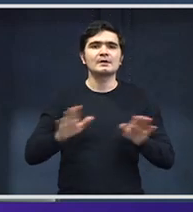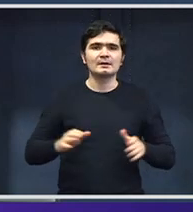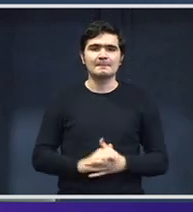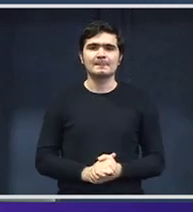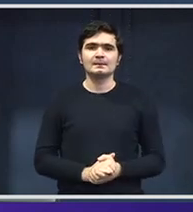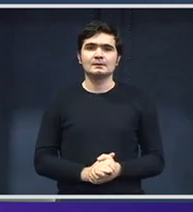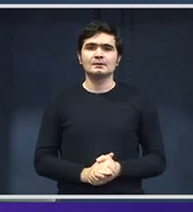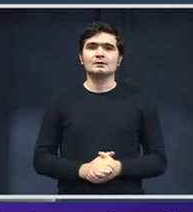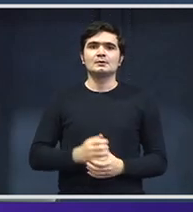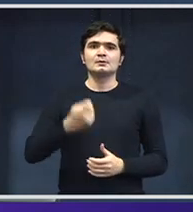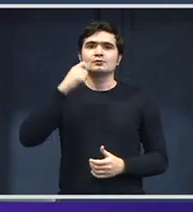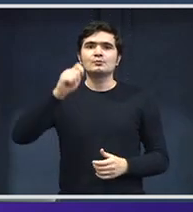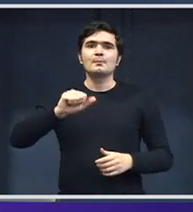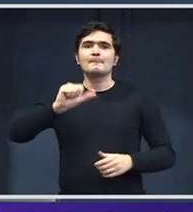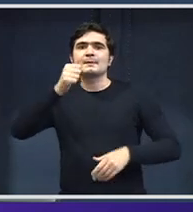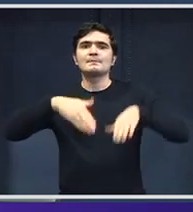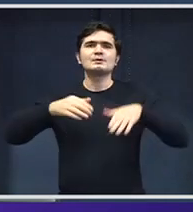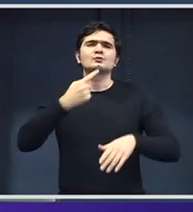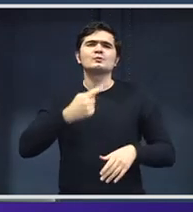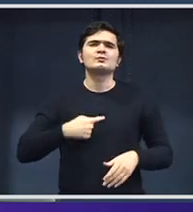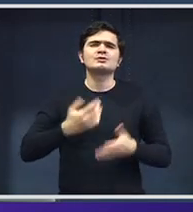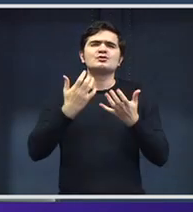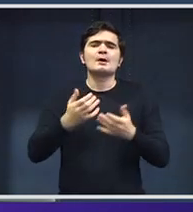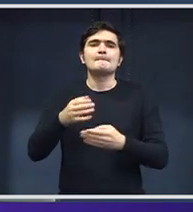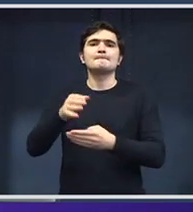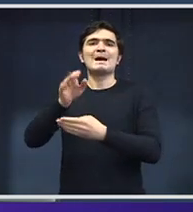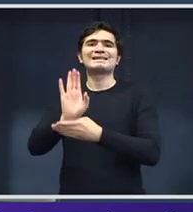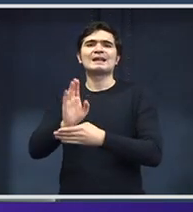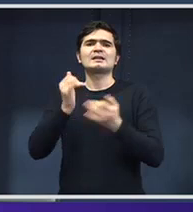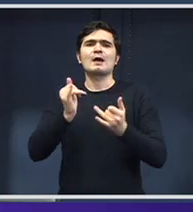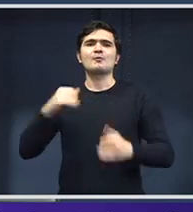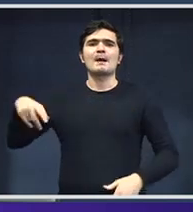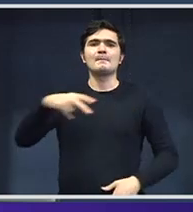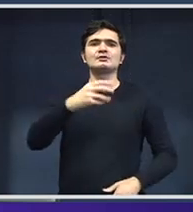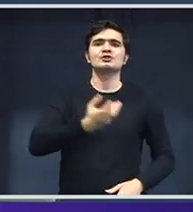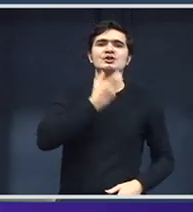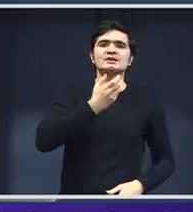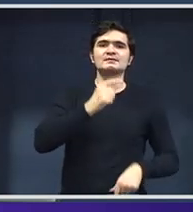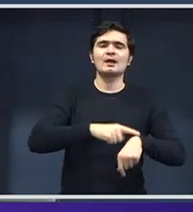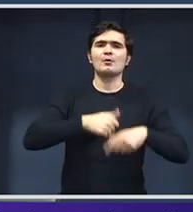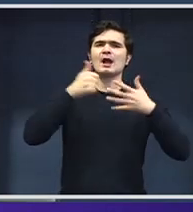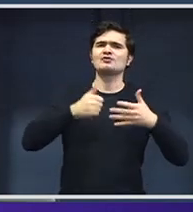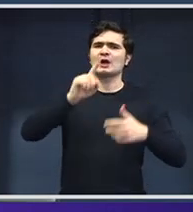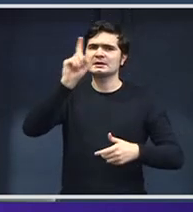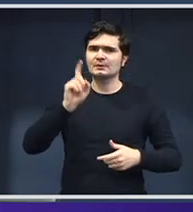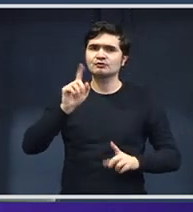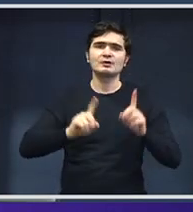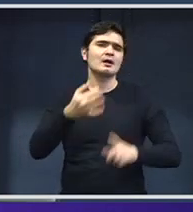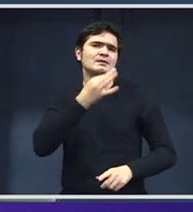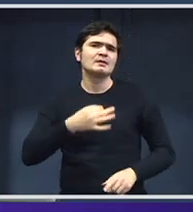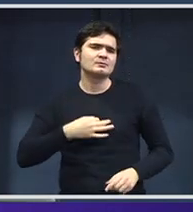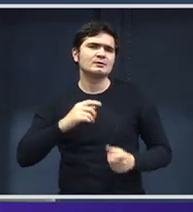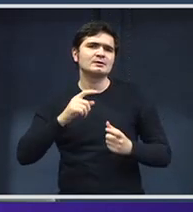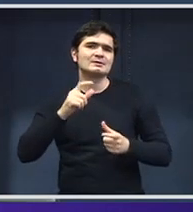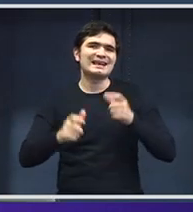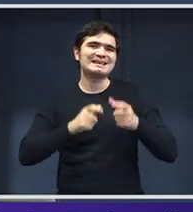Ceikovski, Alef News. Domnule Câțu, spuneți-mi cu ce mandat mergeți acum la ședința de la Cotroceni de la ora 16 și dacă îmi puteți spune cu